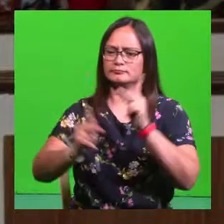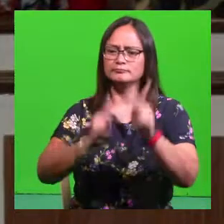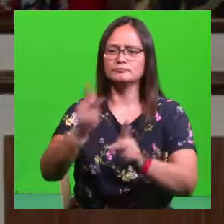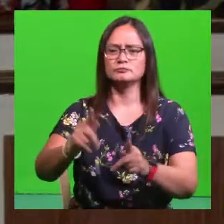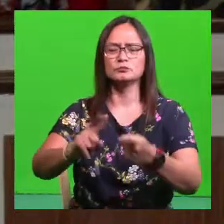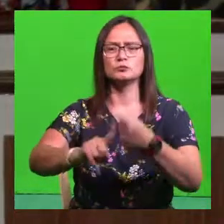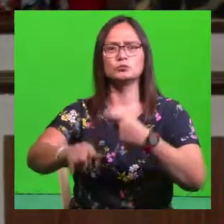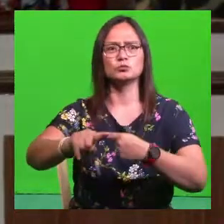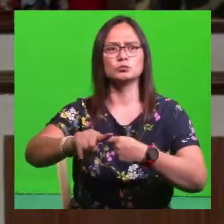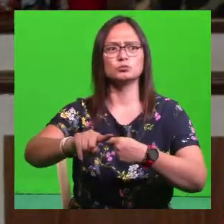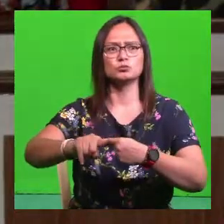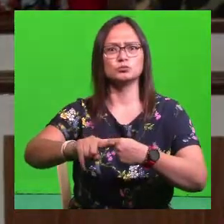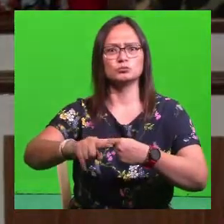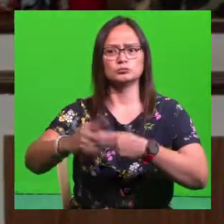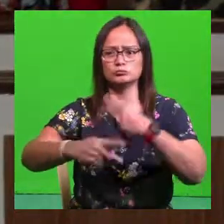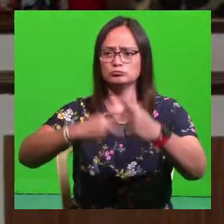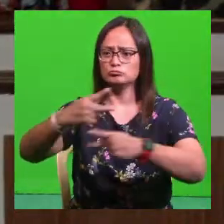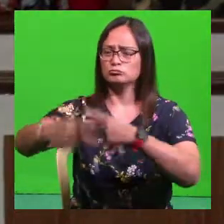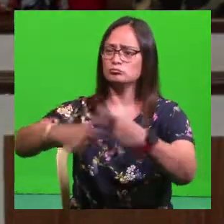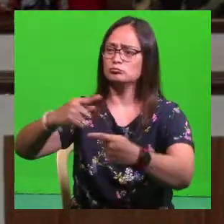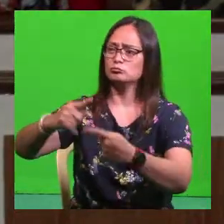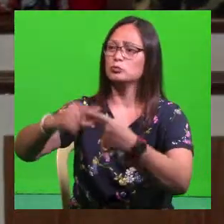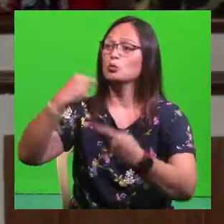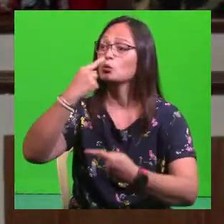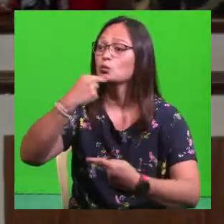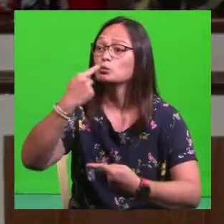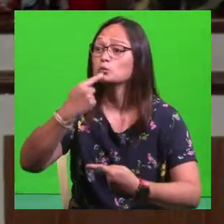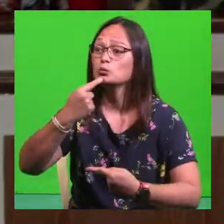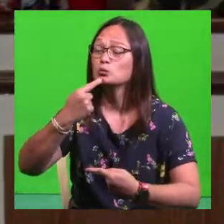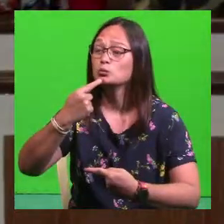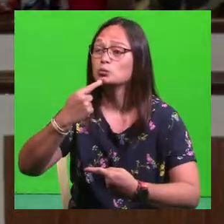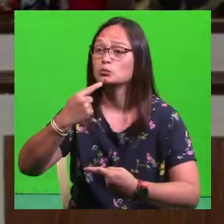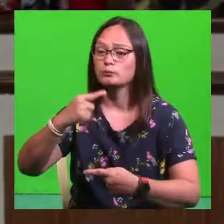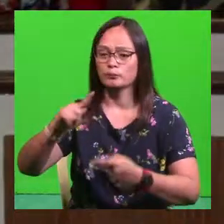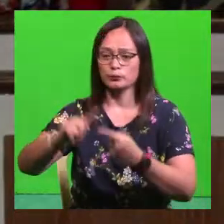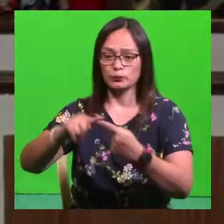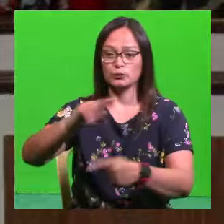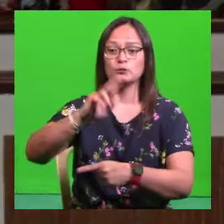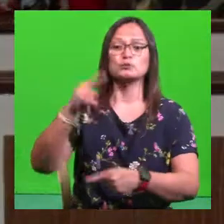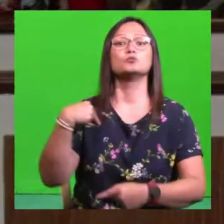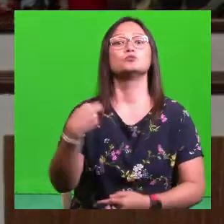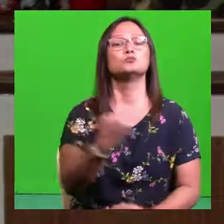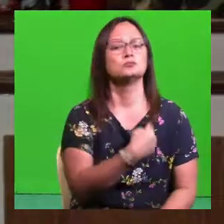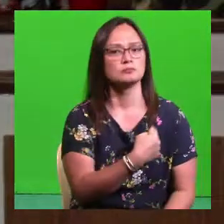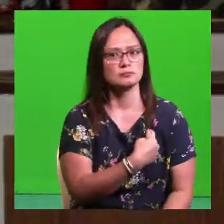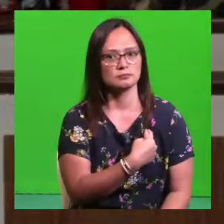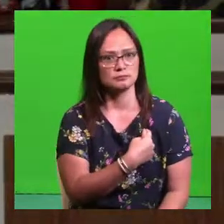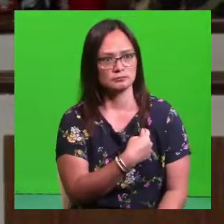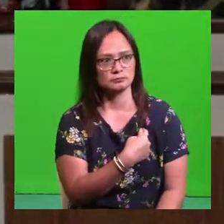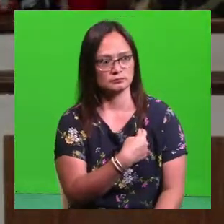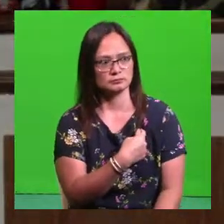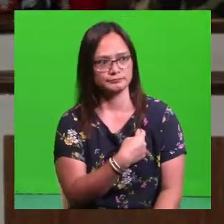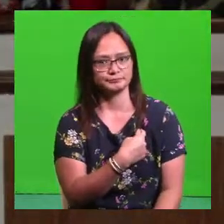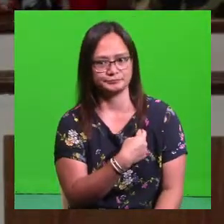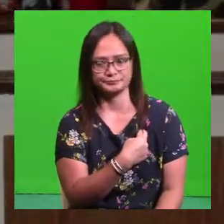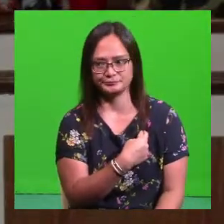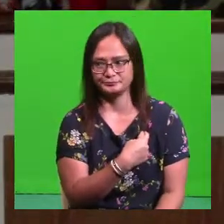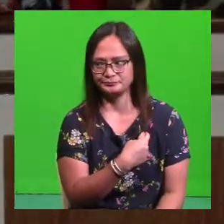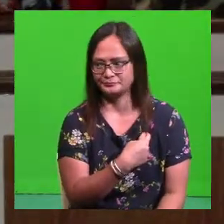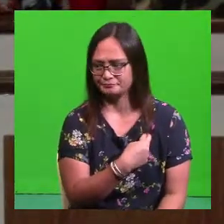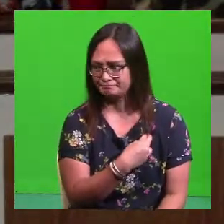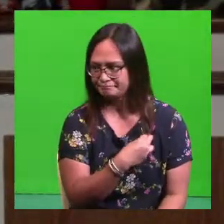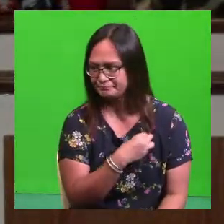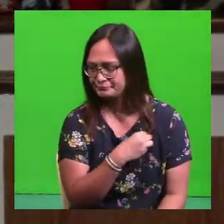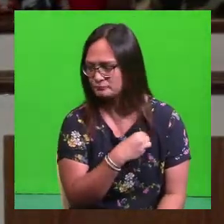Toward us. Ibig sabihin mga kapatid, ang pinaka-practical palang aplikasyon ng kanyang muling